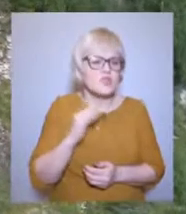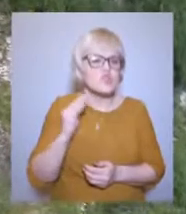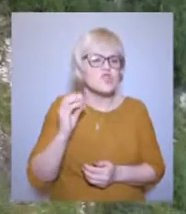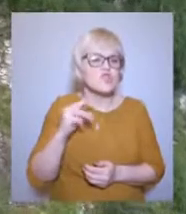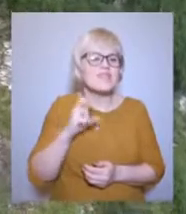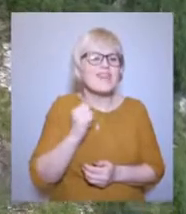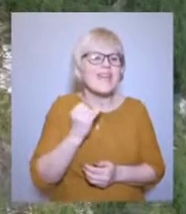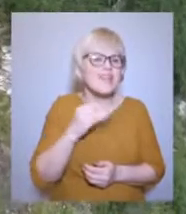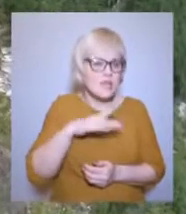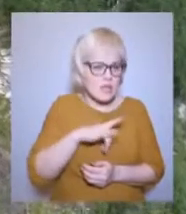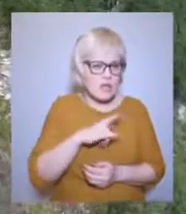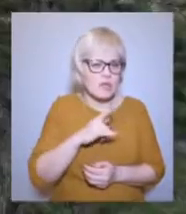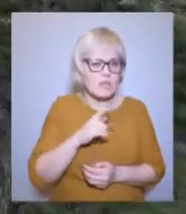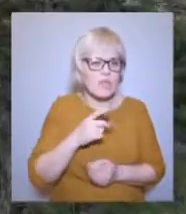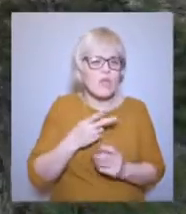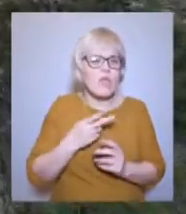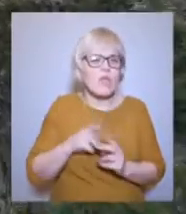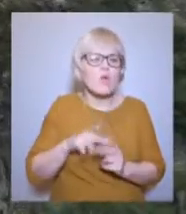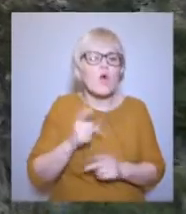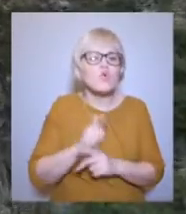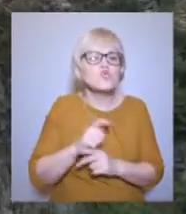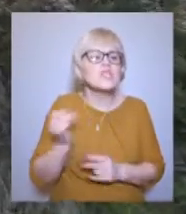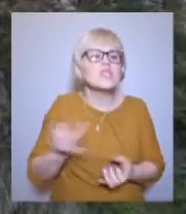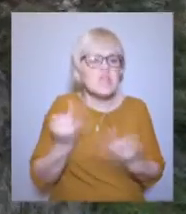нефритоиды, нефриты тоже, жадеид.